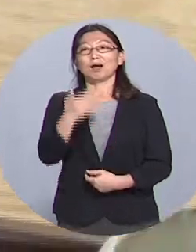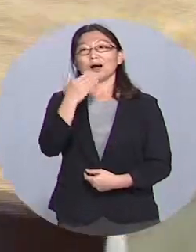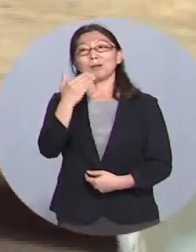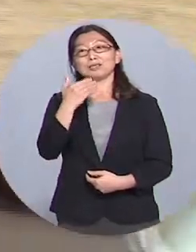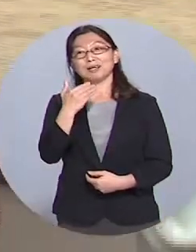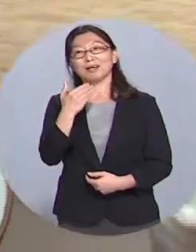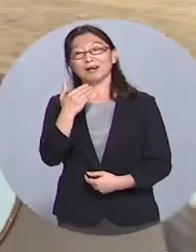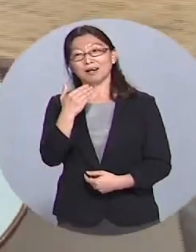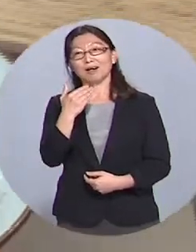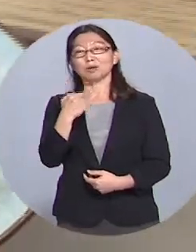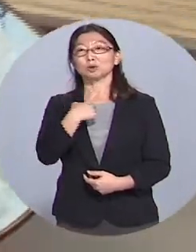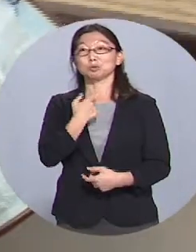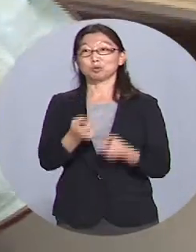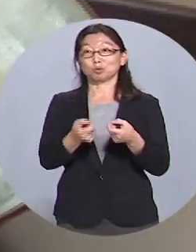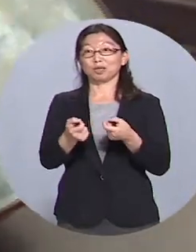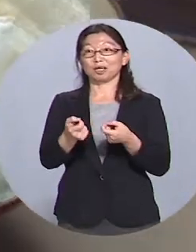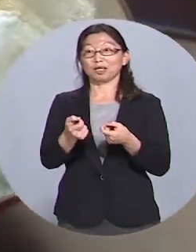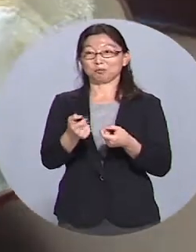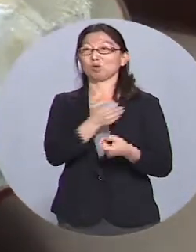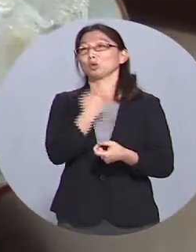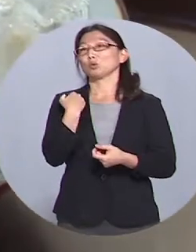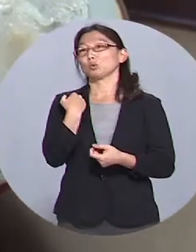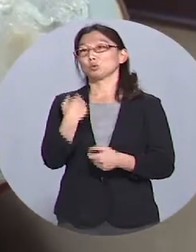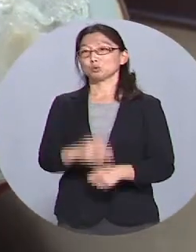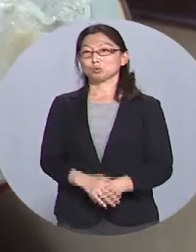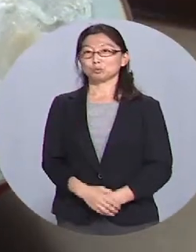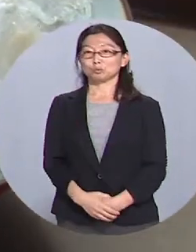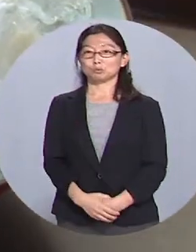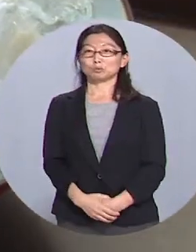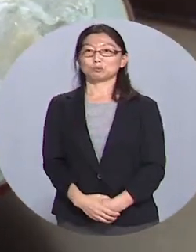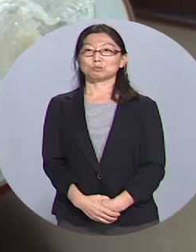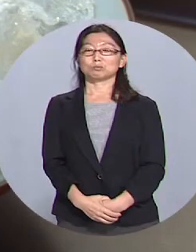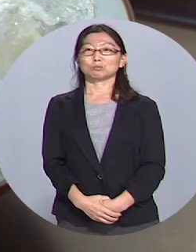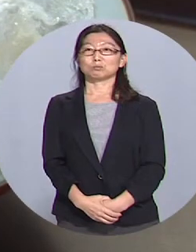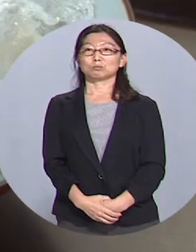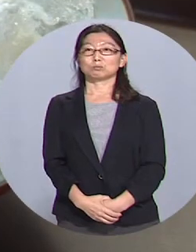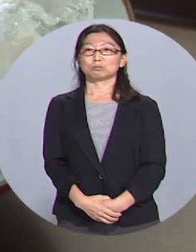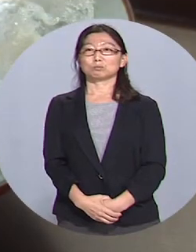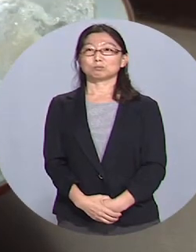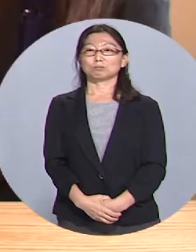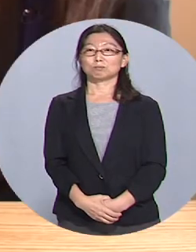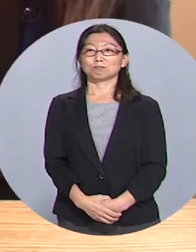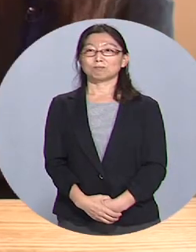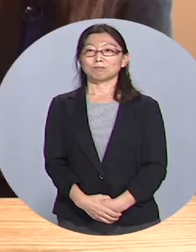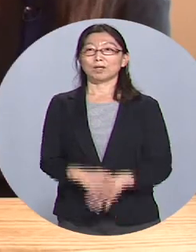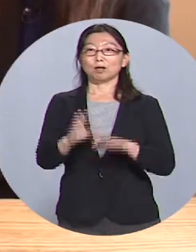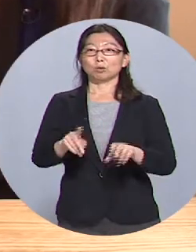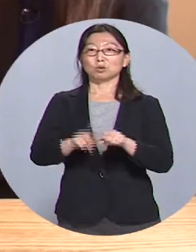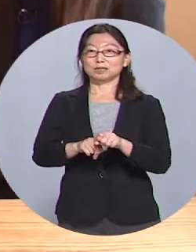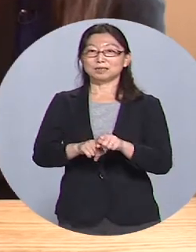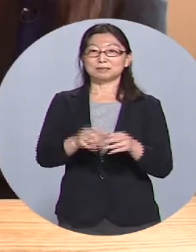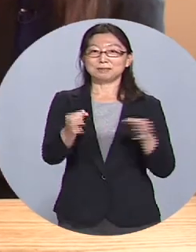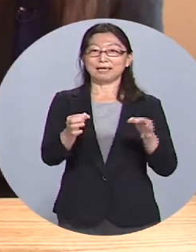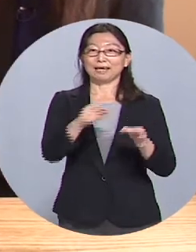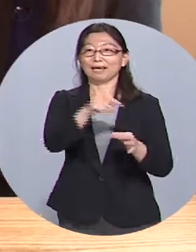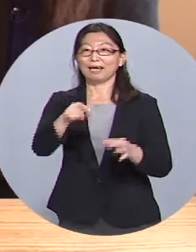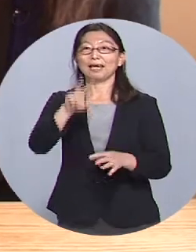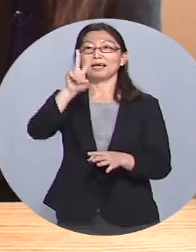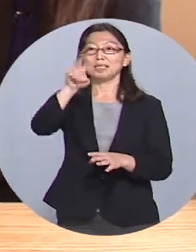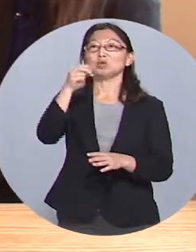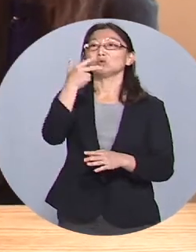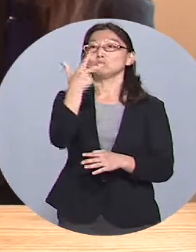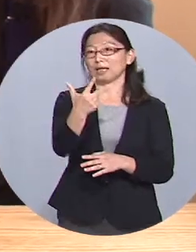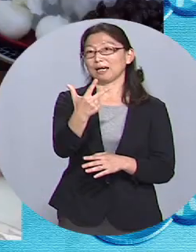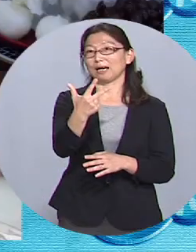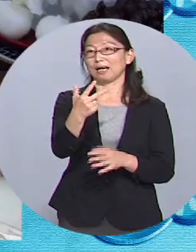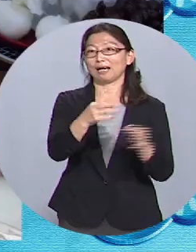ついている練乳をかけることで自分で調整もできるんですよ。 今年は市内で27店舗が参加してお